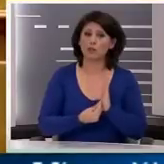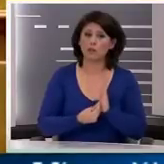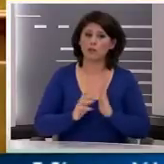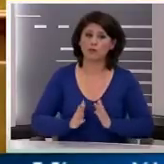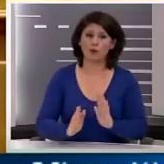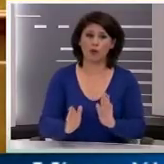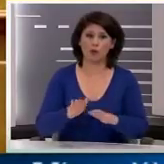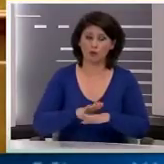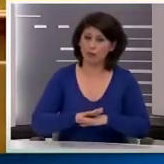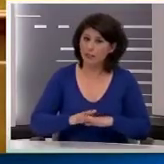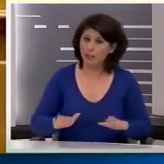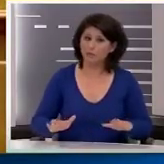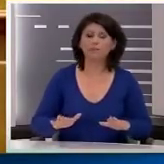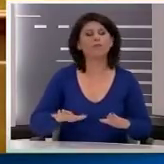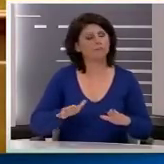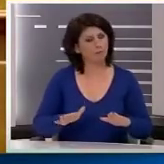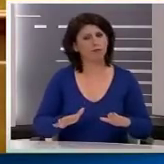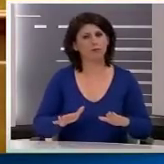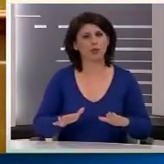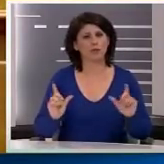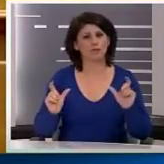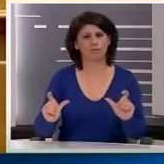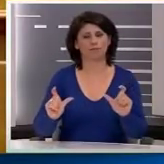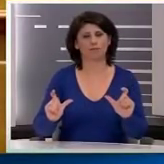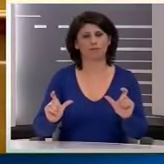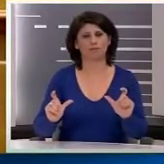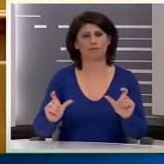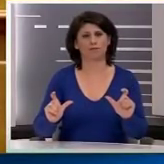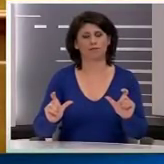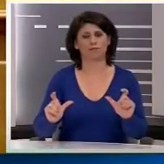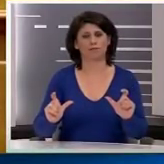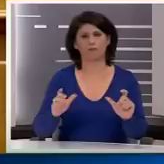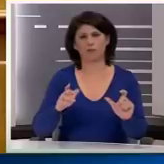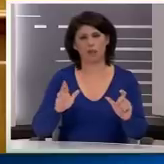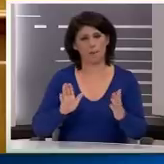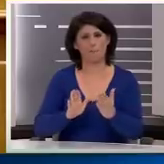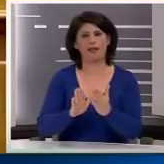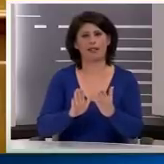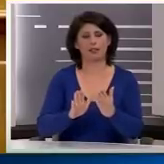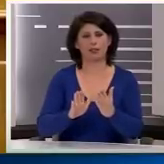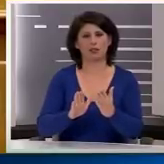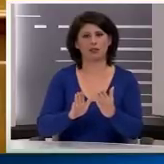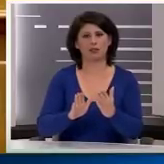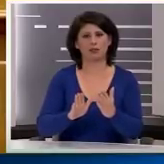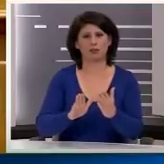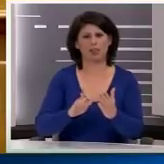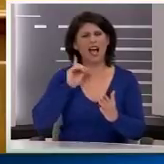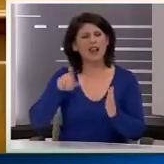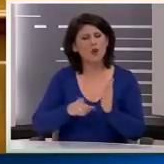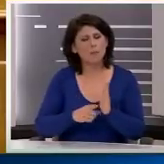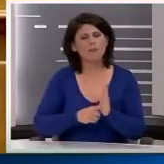προχωρούν και ολοκληρώνονται, προφανώς οχυρώνεται και θωρακίζεται απέναντι στις αιστείες ανομίας και